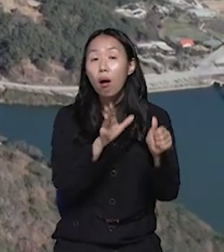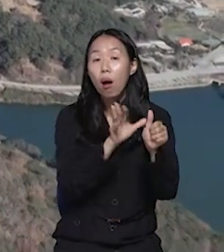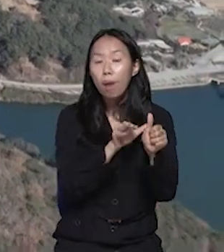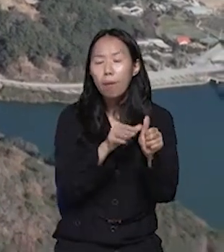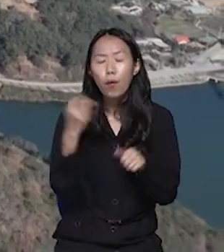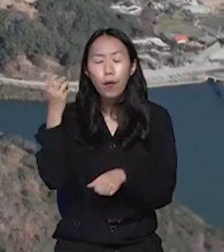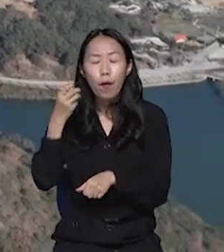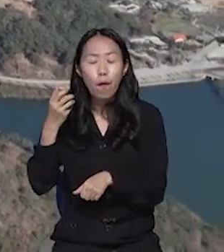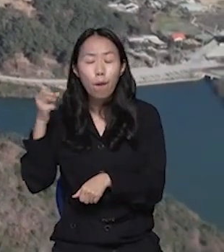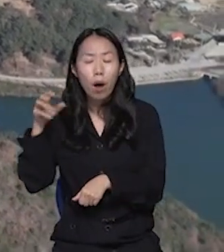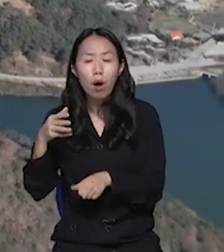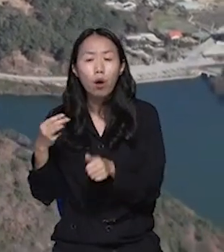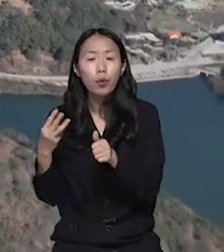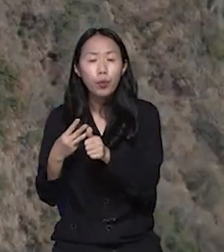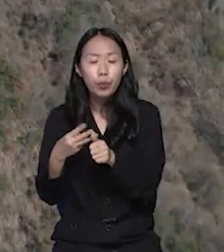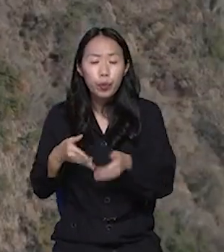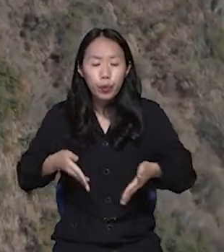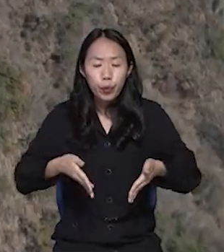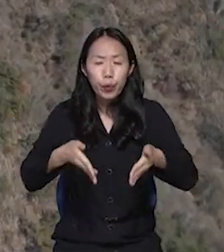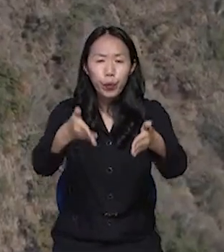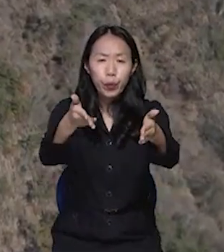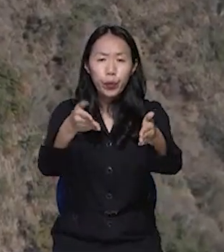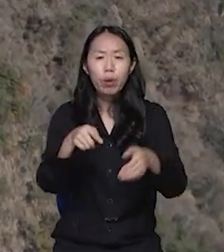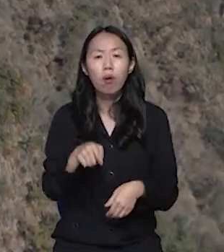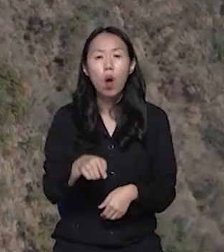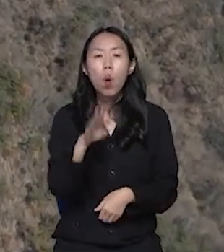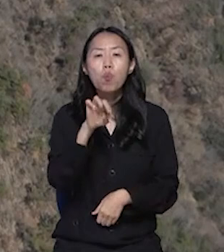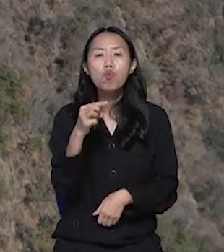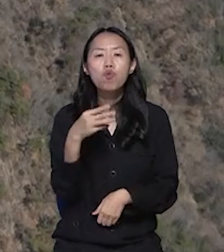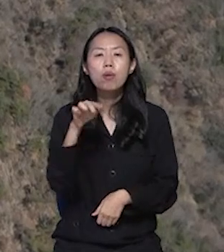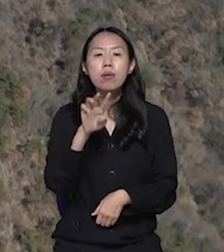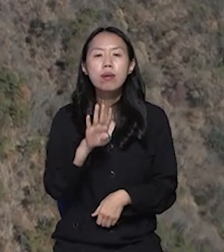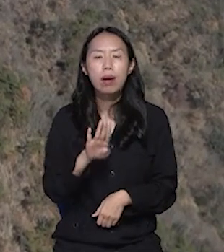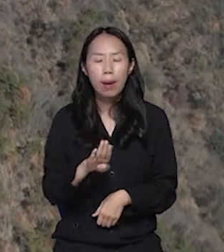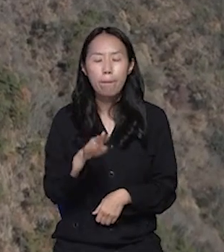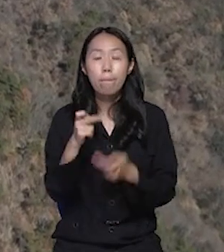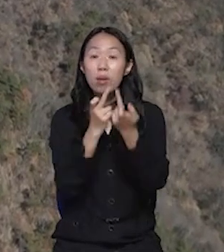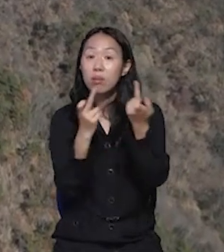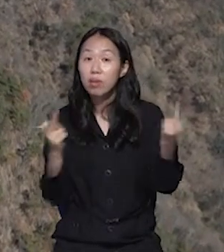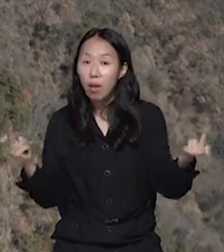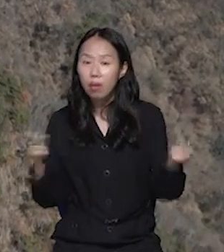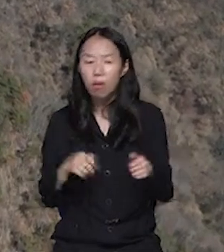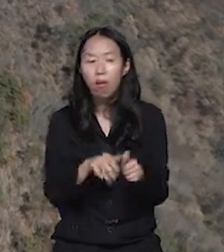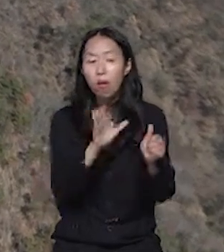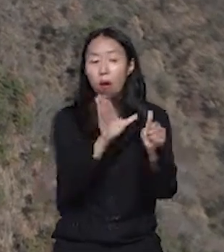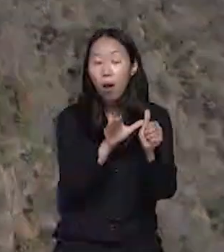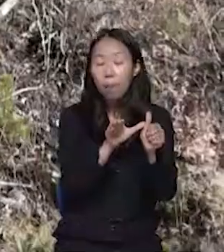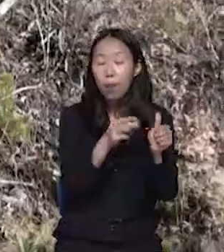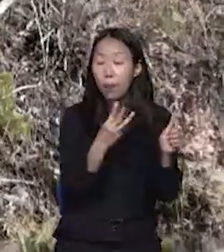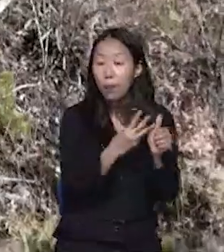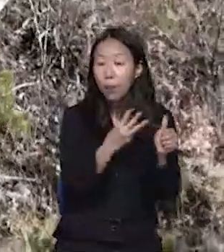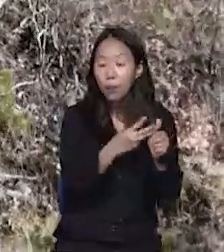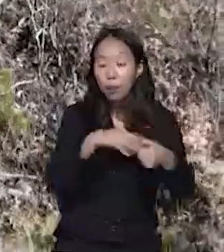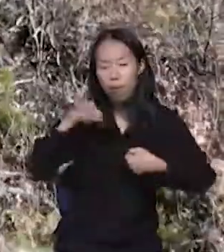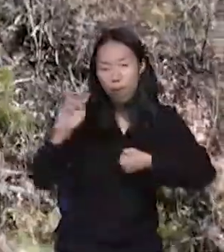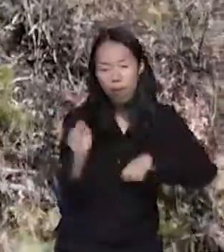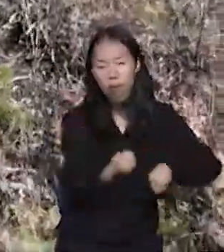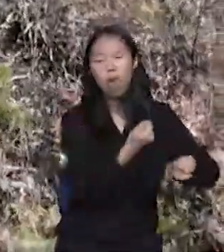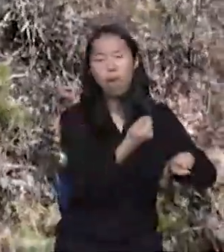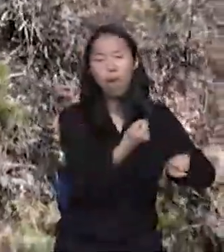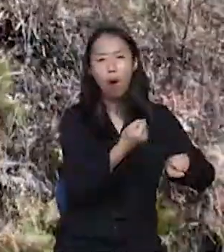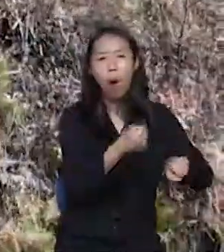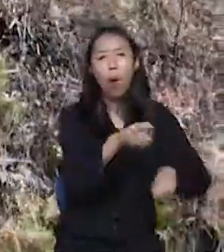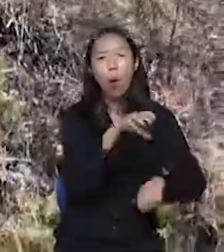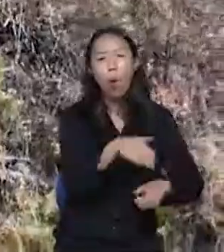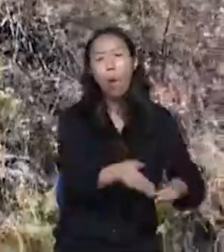한과 두 지역을 남북으로 가로지르는 불갑산 한군이 이곳에 면적 100만 제미 18월